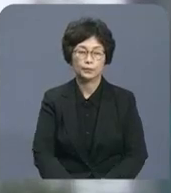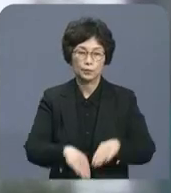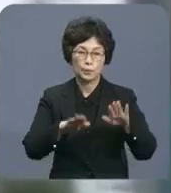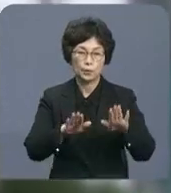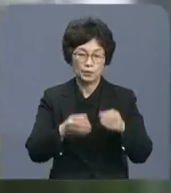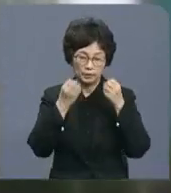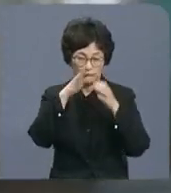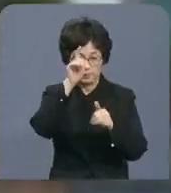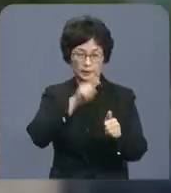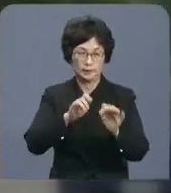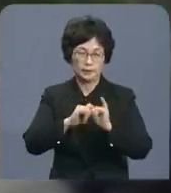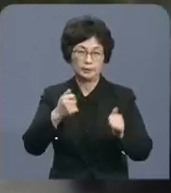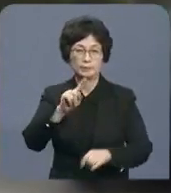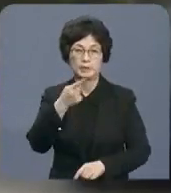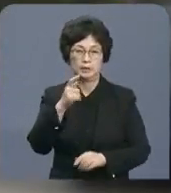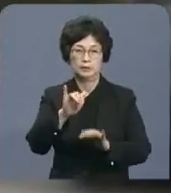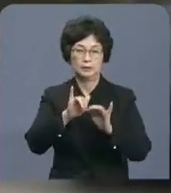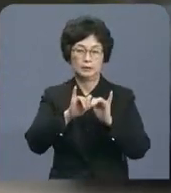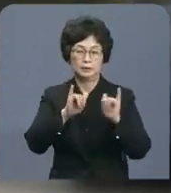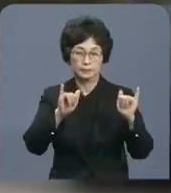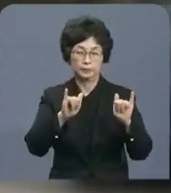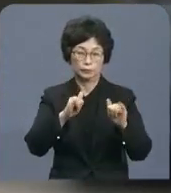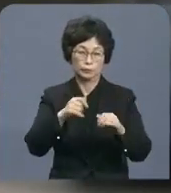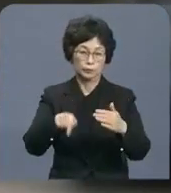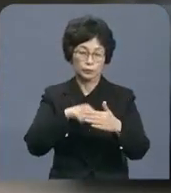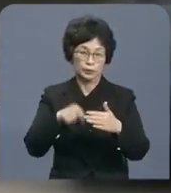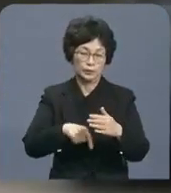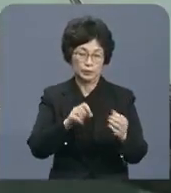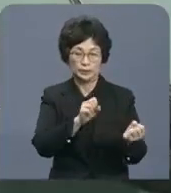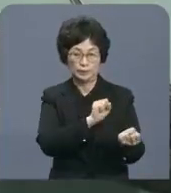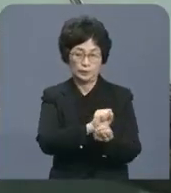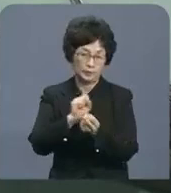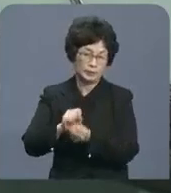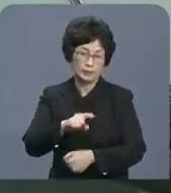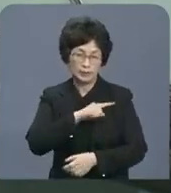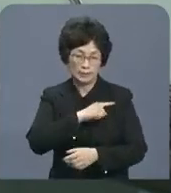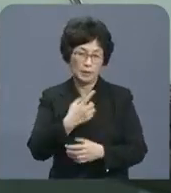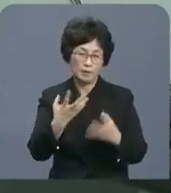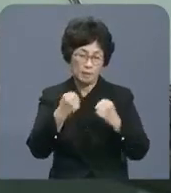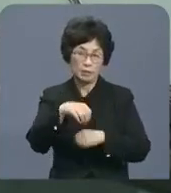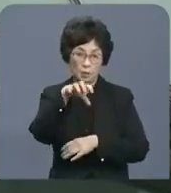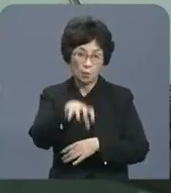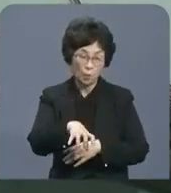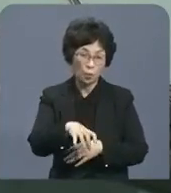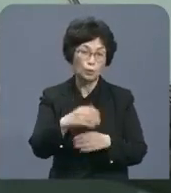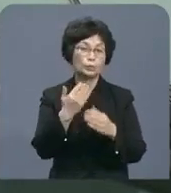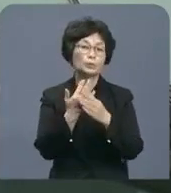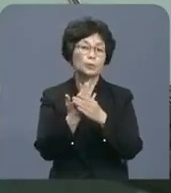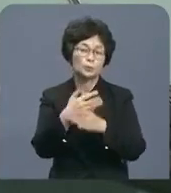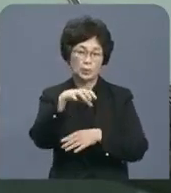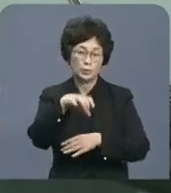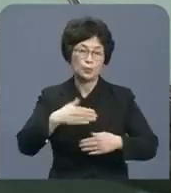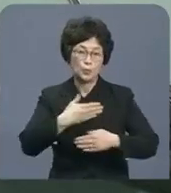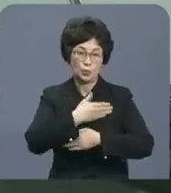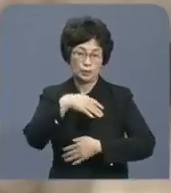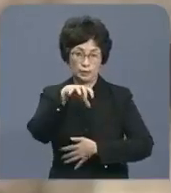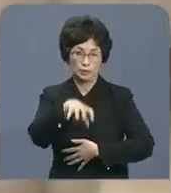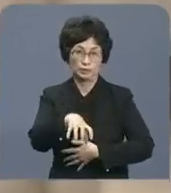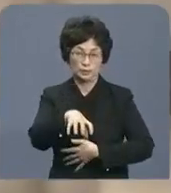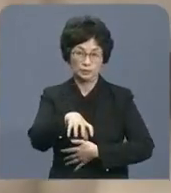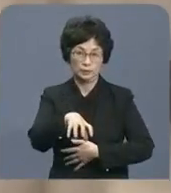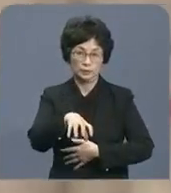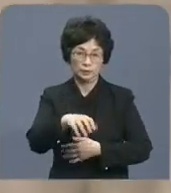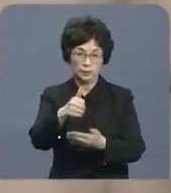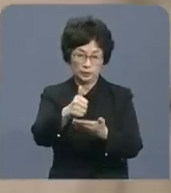오늘 신규 확진 자백 10명 가운데 집단 감염 으로 가장 많이 나온 곳은 동네 9 목욕탕 입니다